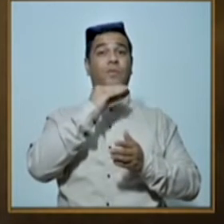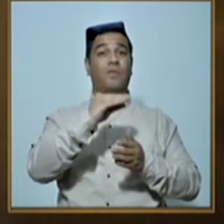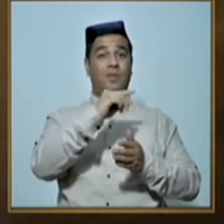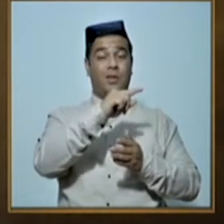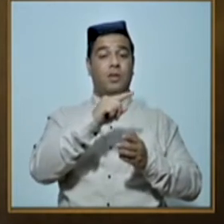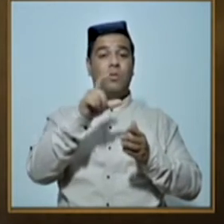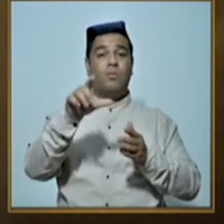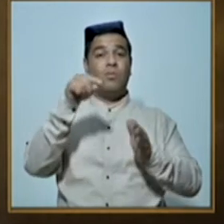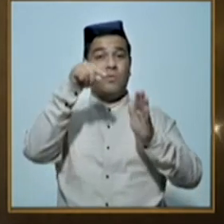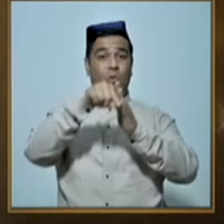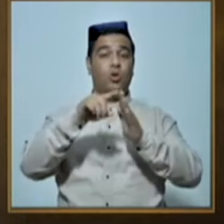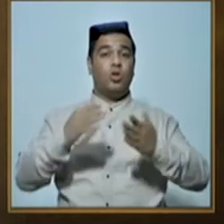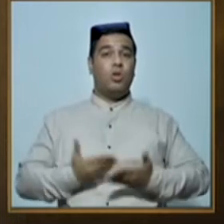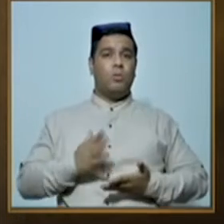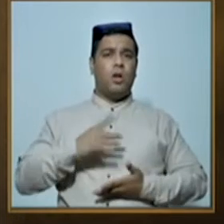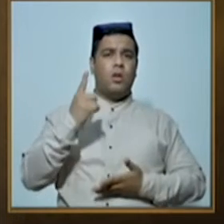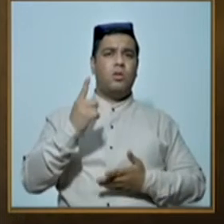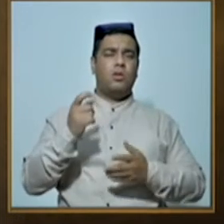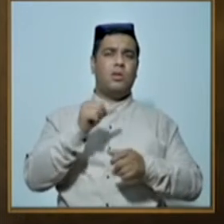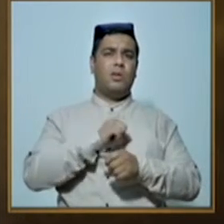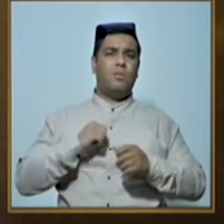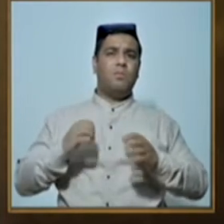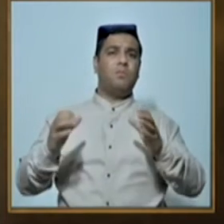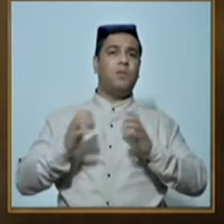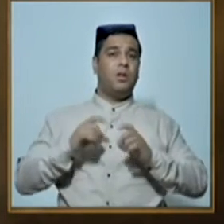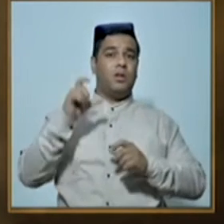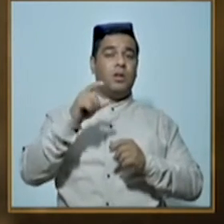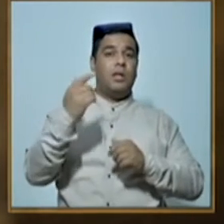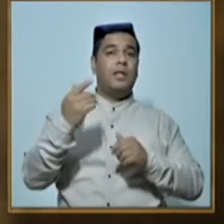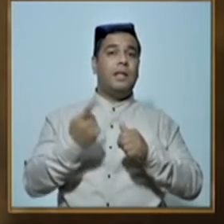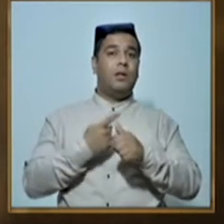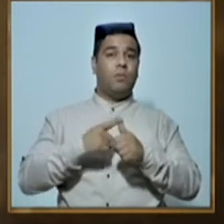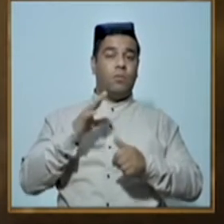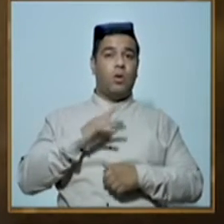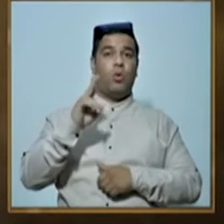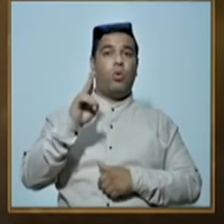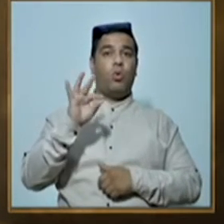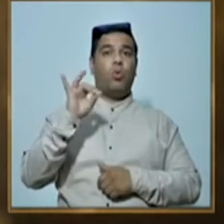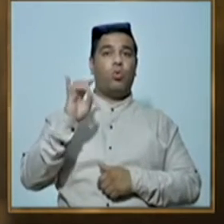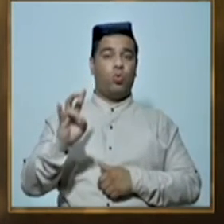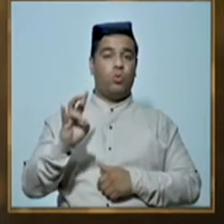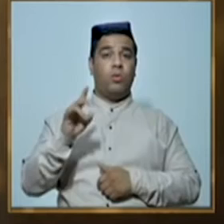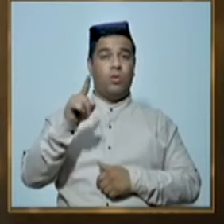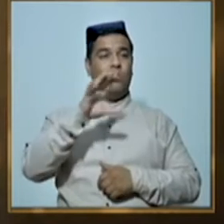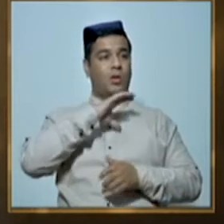deydi. Demak, bir katta boy Qorun ismli odam bo'lgan, Fir'avnning odamlaridan